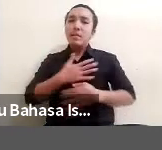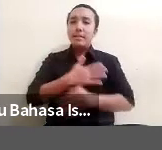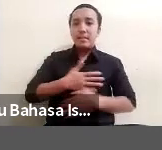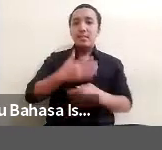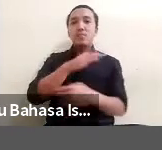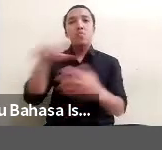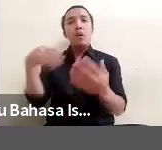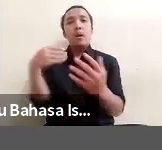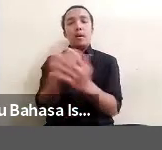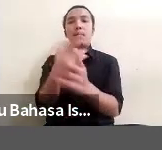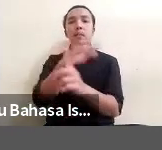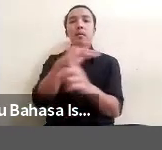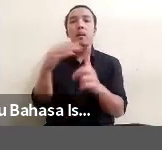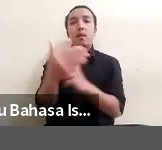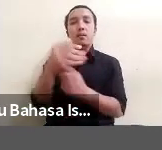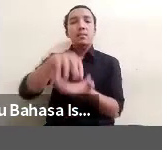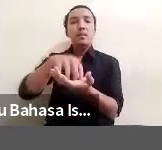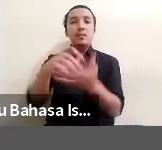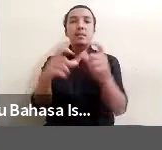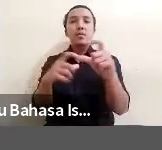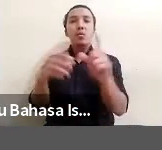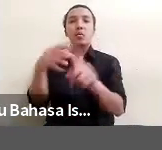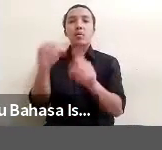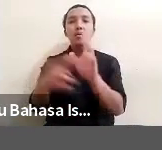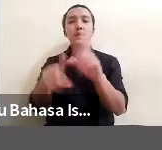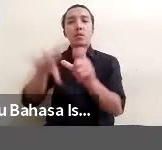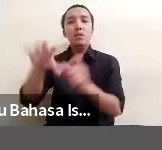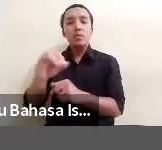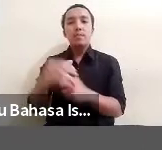Bahkan dalam proses perencanaan